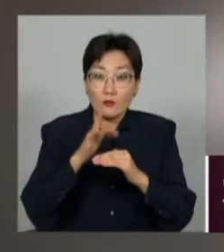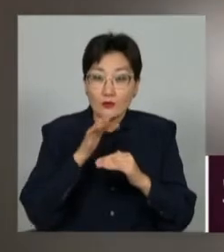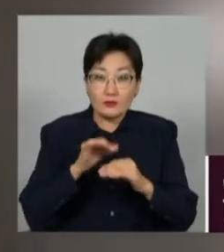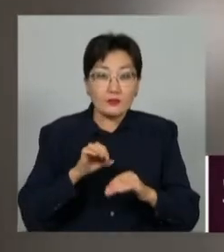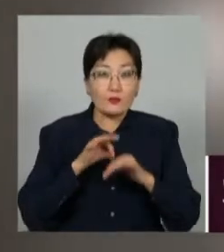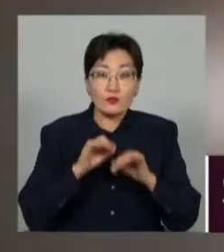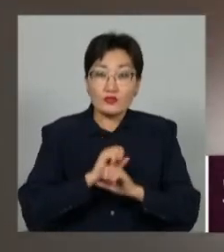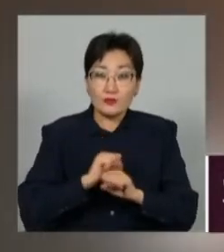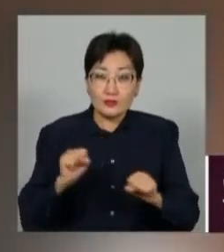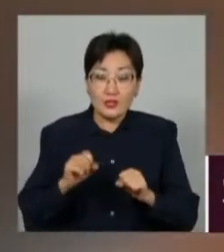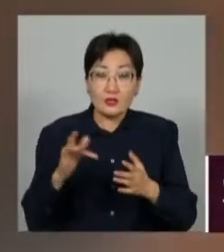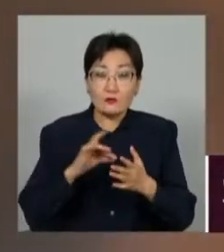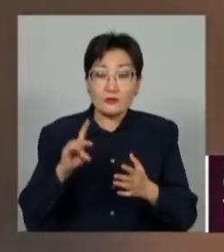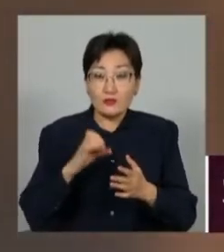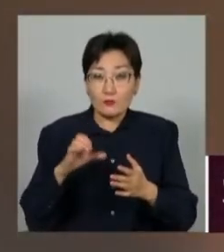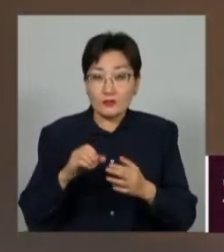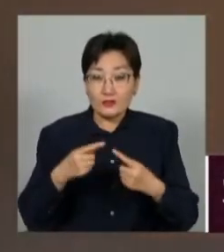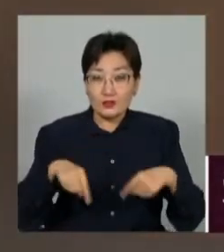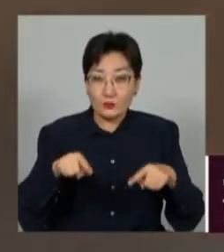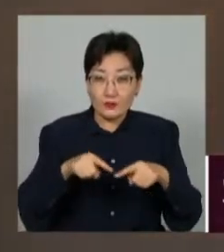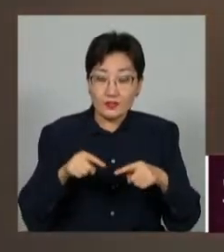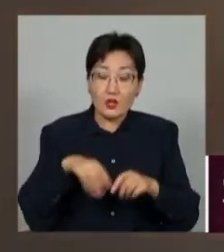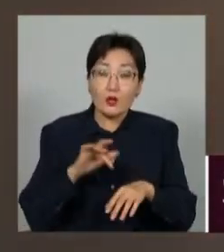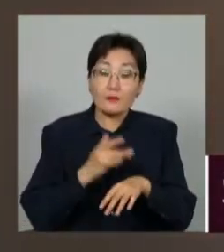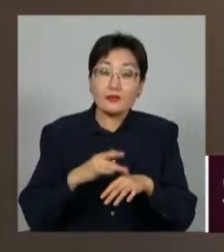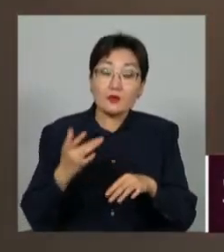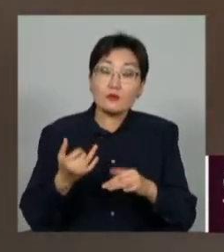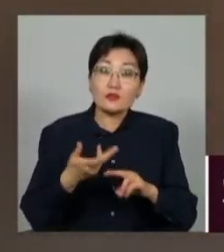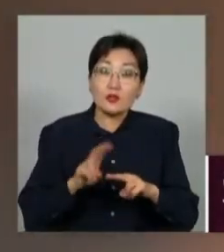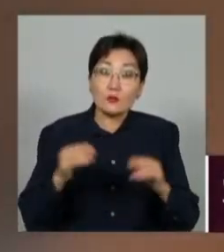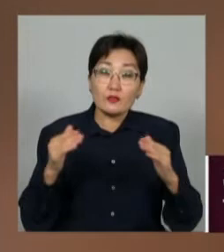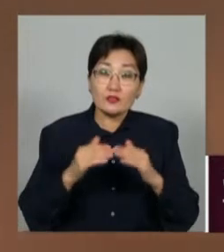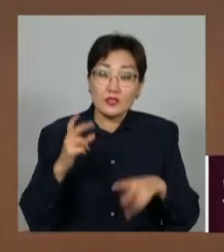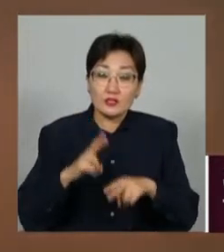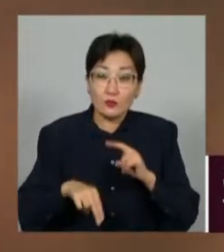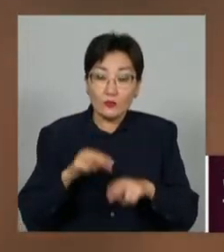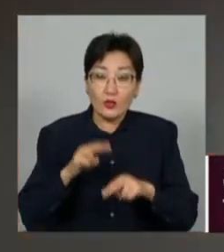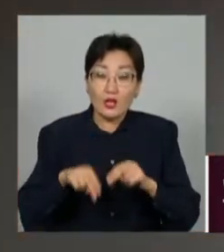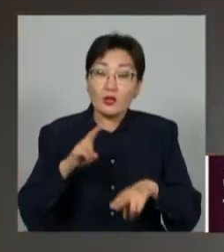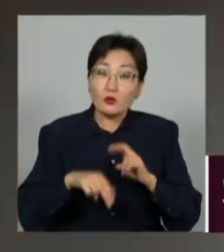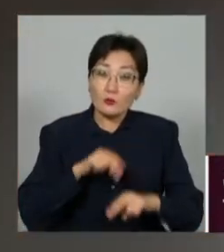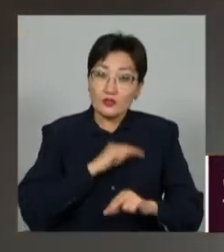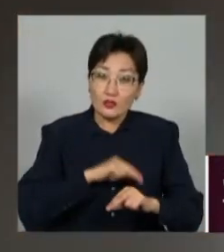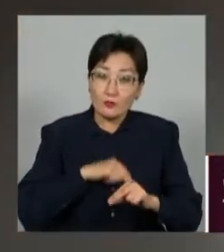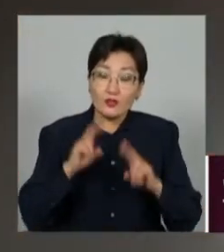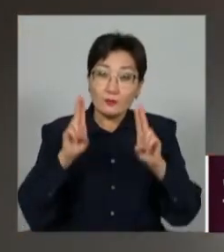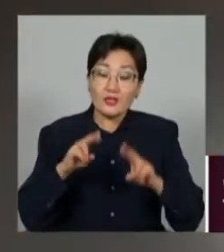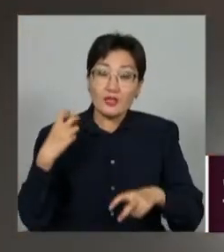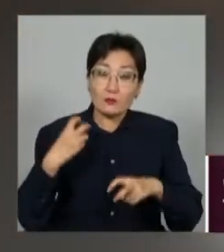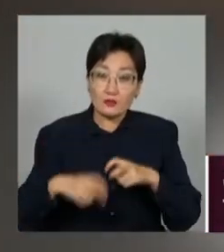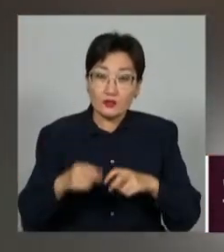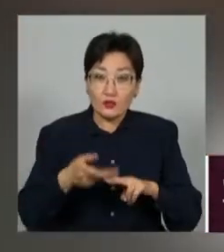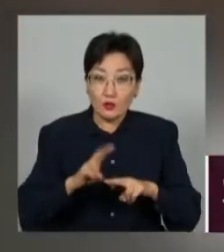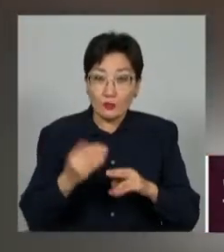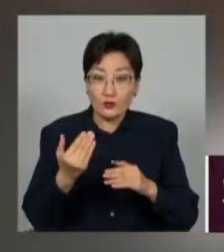өткізбеген жөн. Ал Астана әлеуметтік кәсіпкерлік корпорациясының баспасөз қызметі бұл нысанды салу кезінде құрылыс жұмыстарының ережесі бұзылғанын,